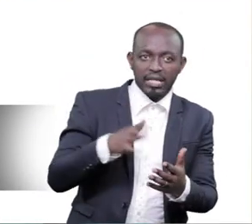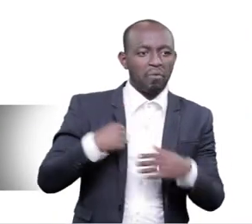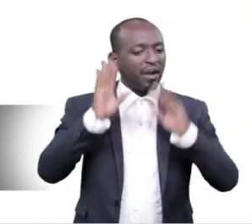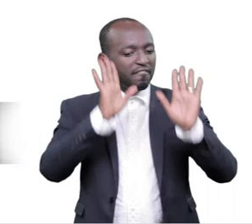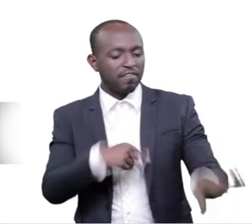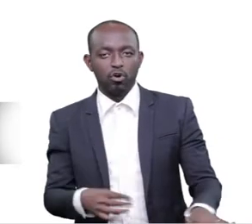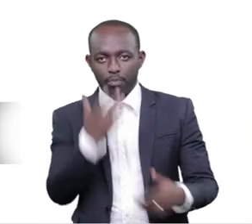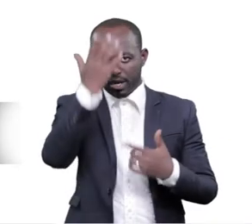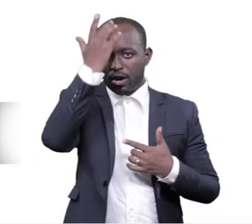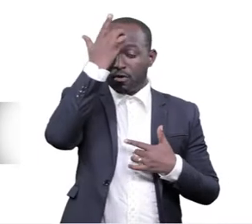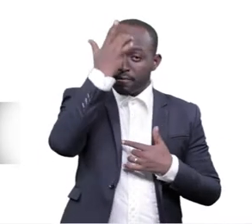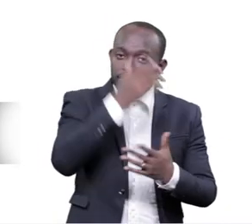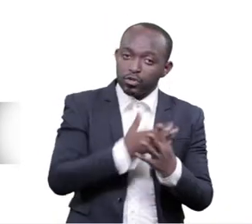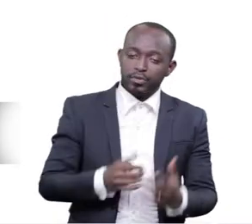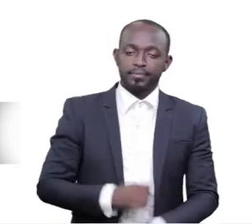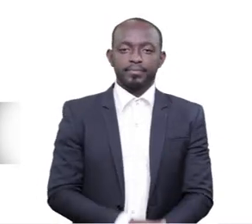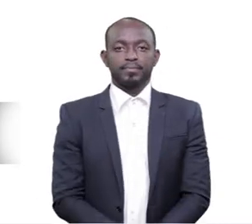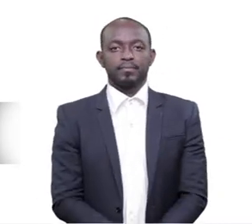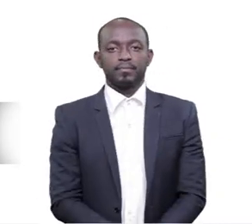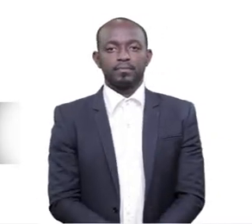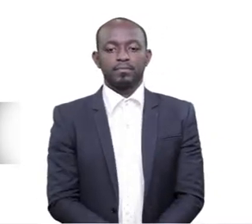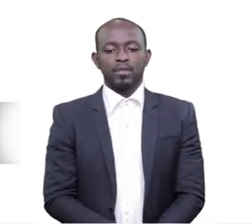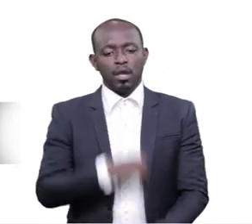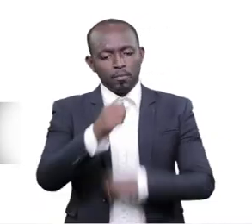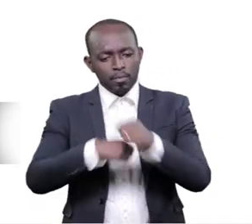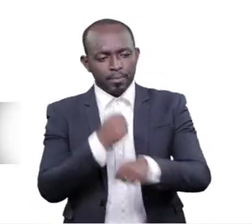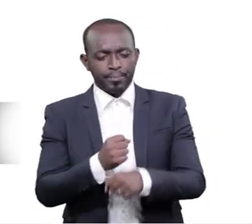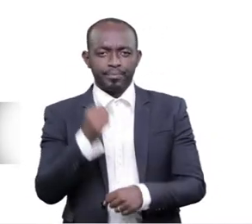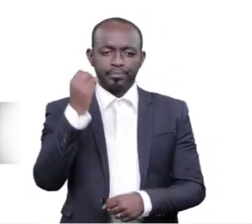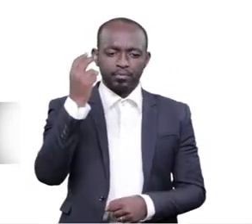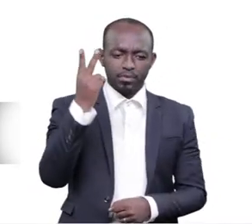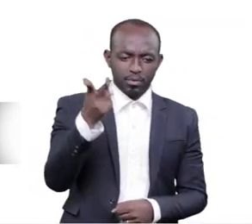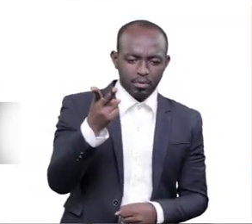abana virus itera sida mu mwaka wa